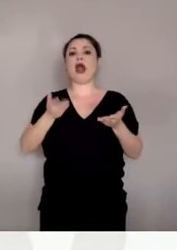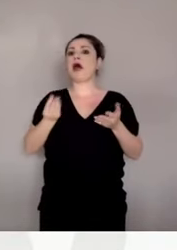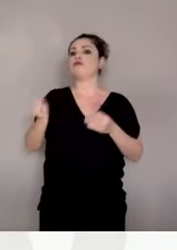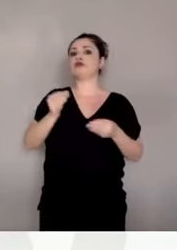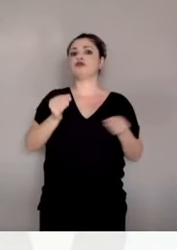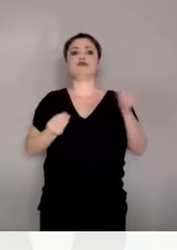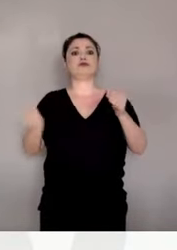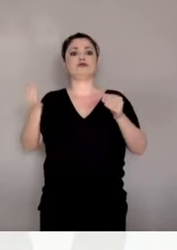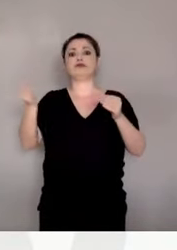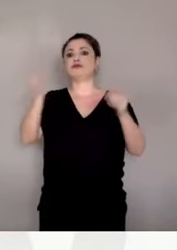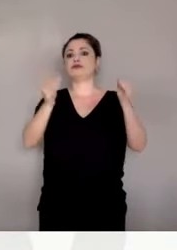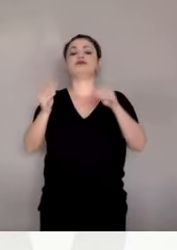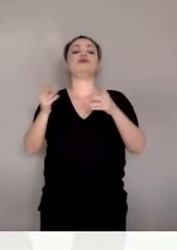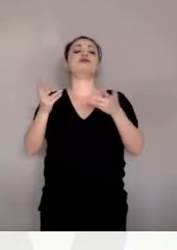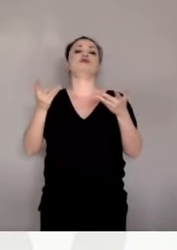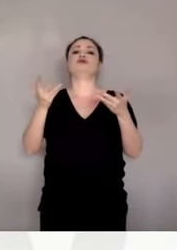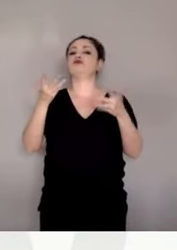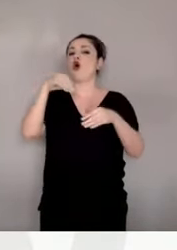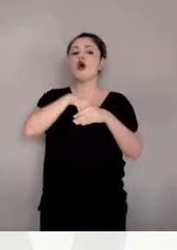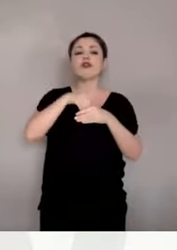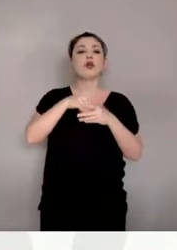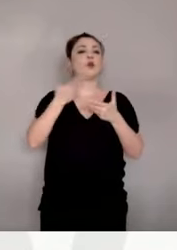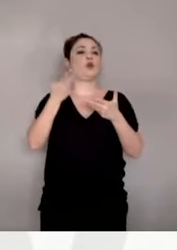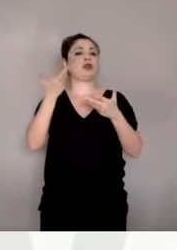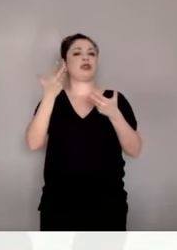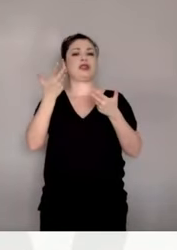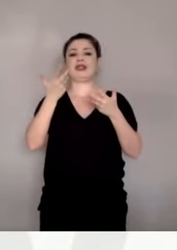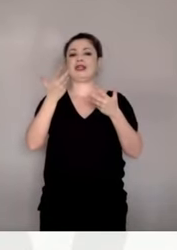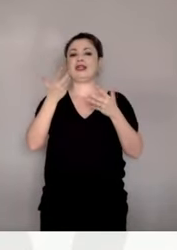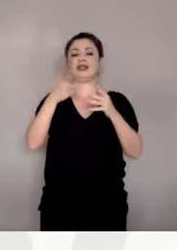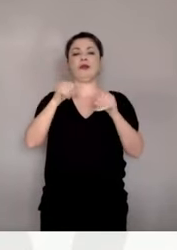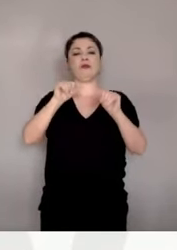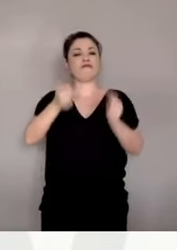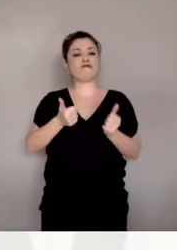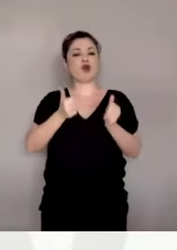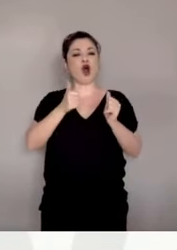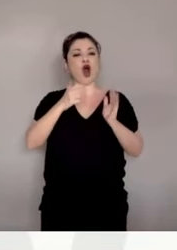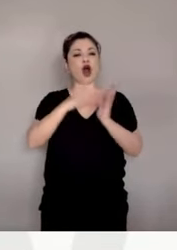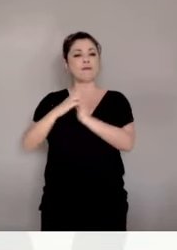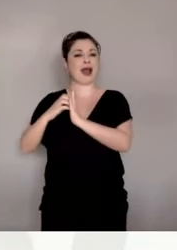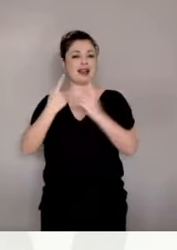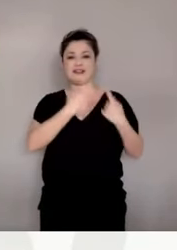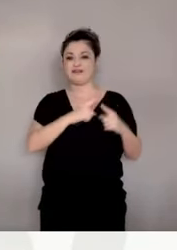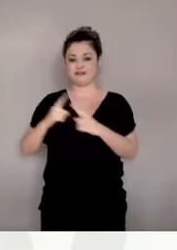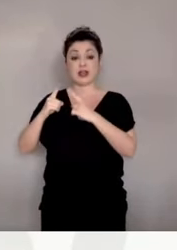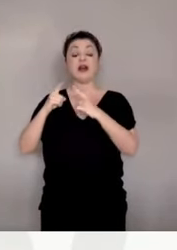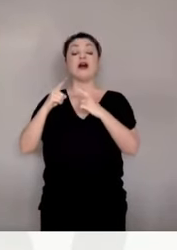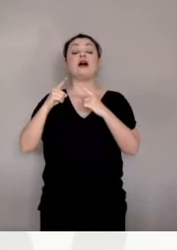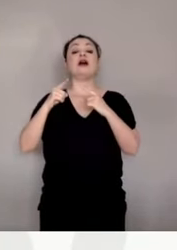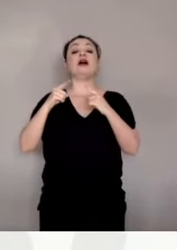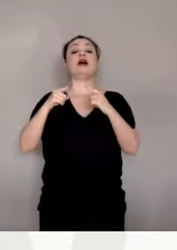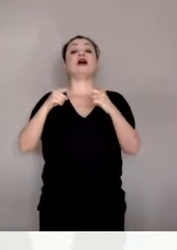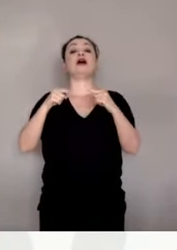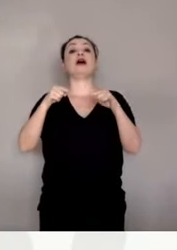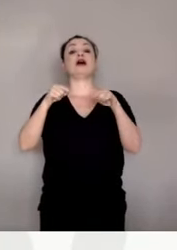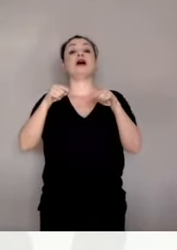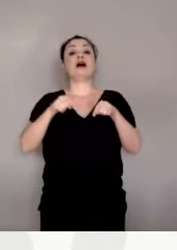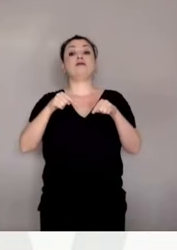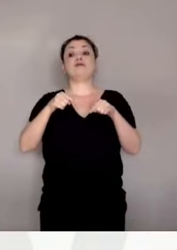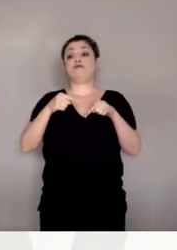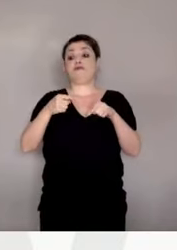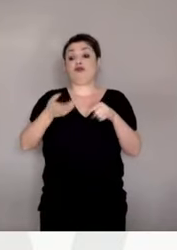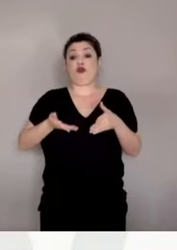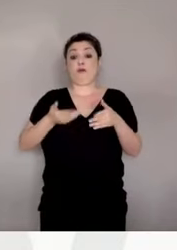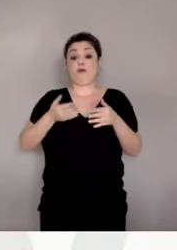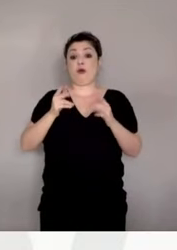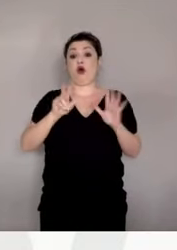di tanti contenuti, di tanti format diversi e che in vista degli